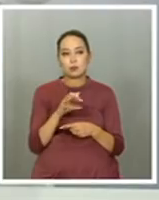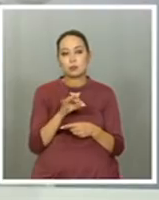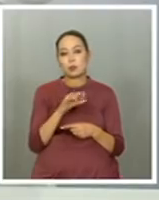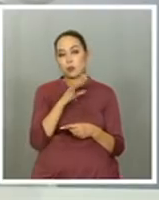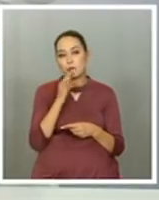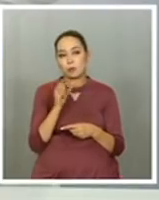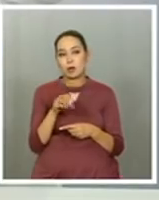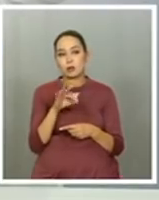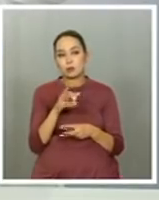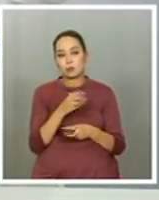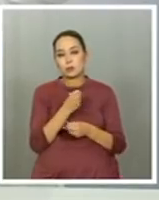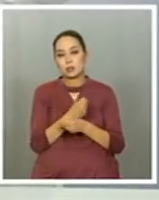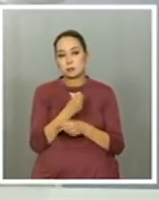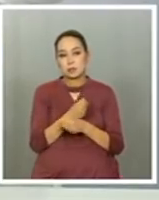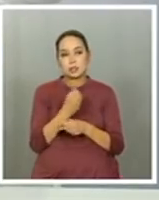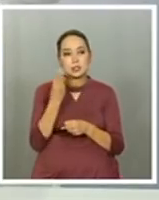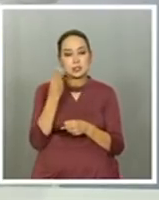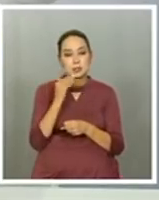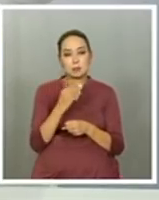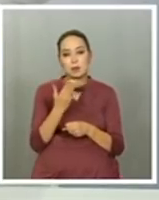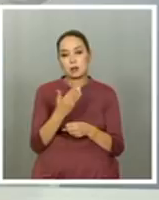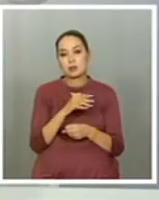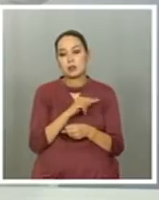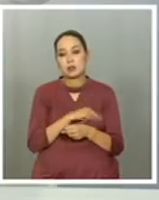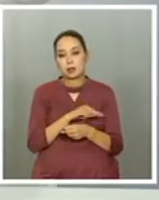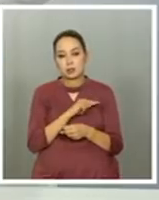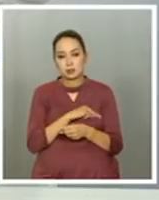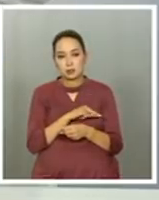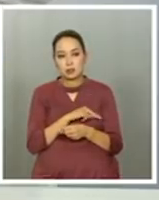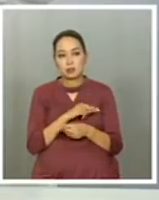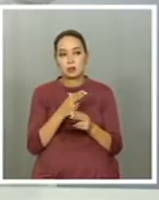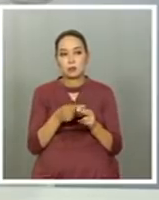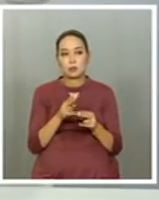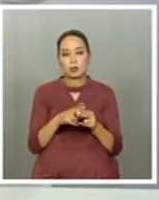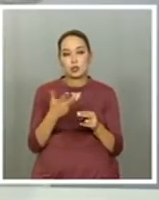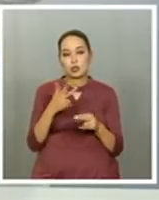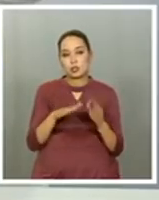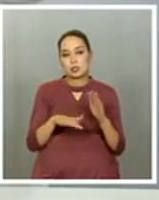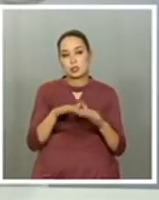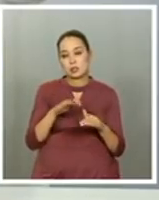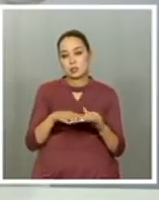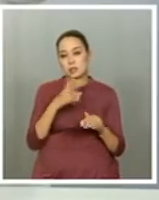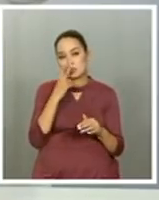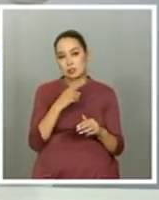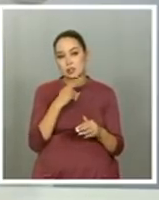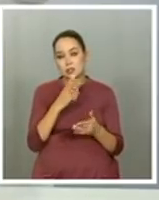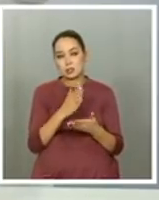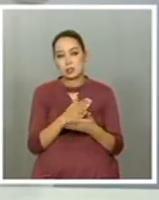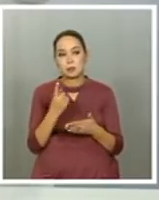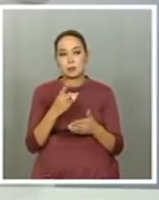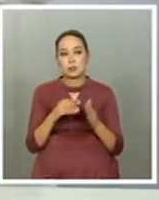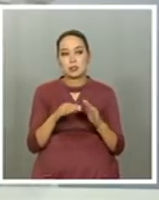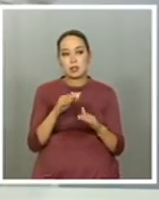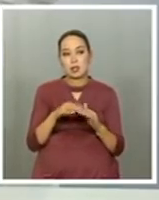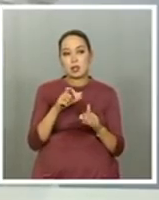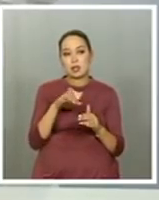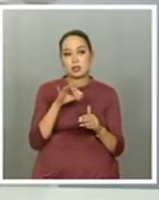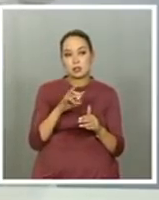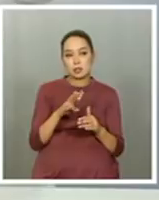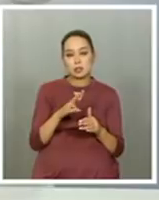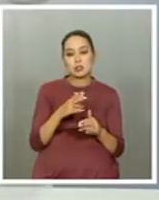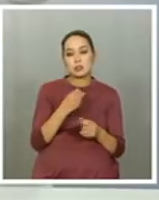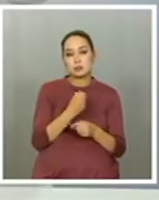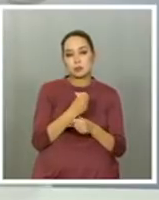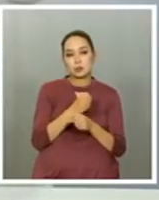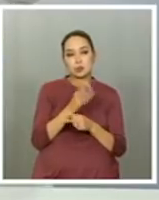көп атымды спирттерге сапалық реакциялар. Біз үш тәжірибе қарастырамыз. Бірінші тәжірибе – этил спиртінің судағы